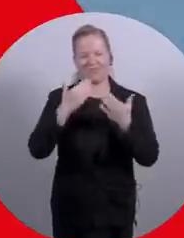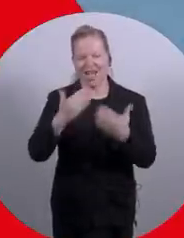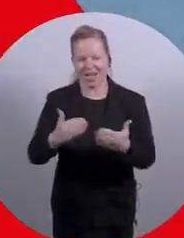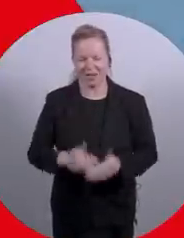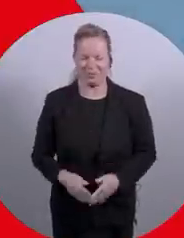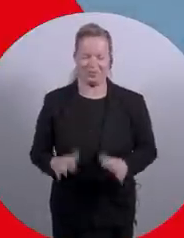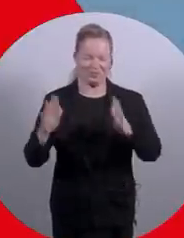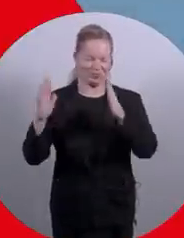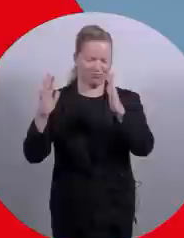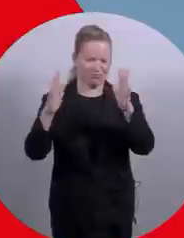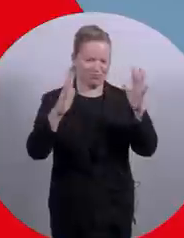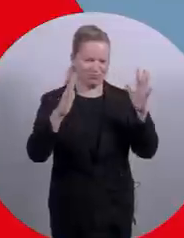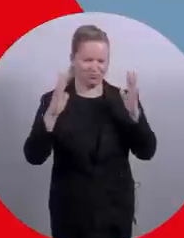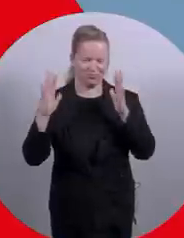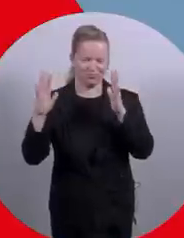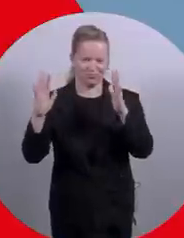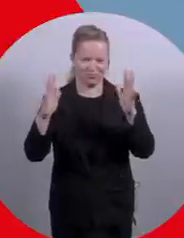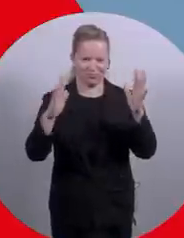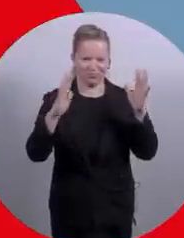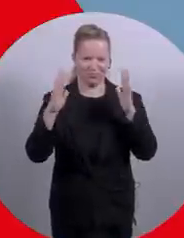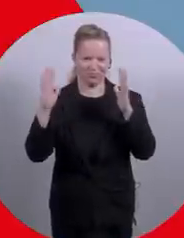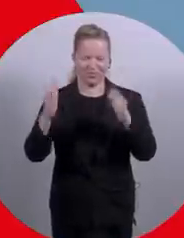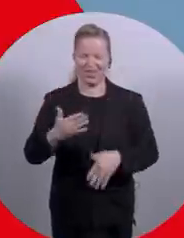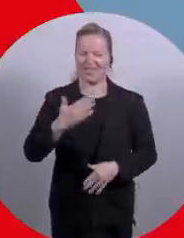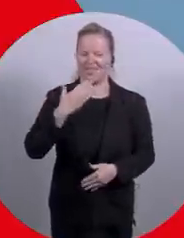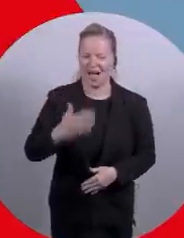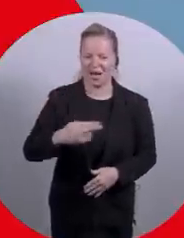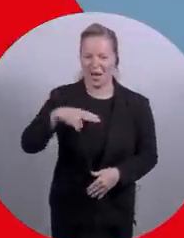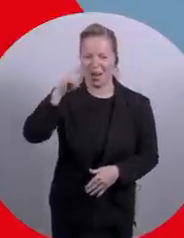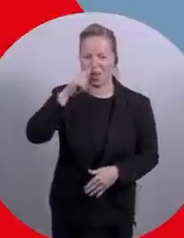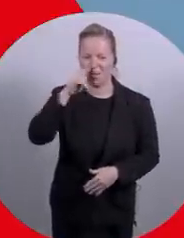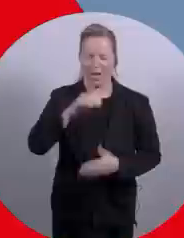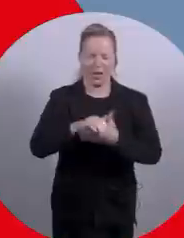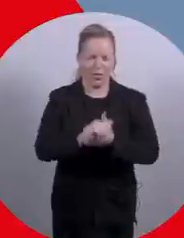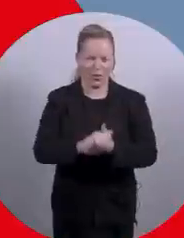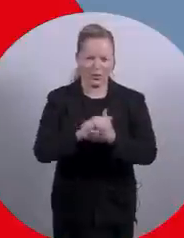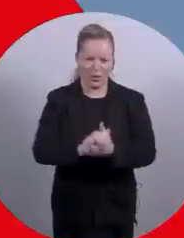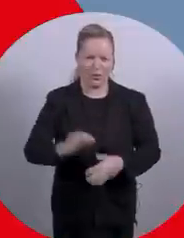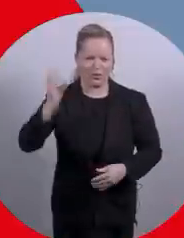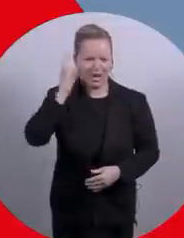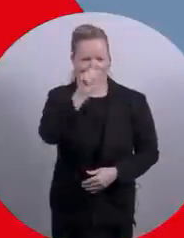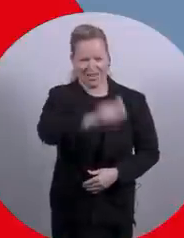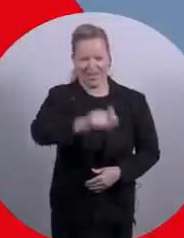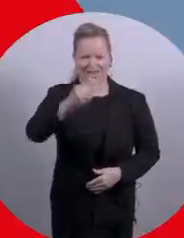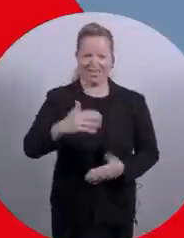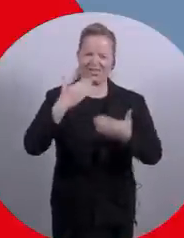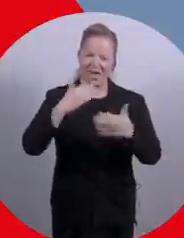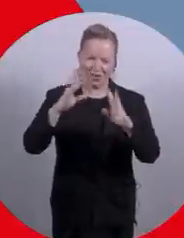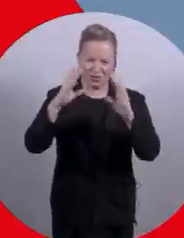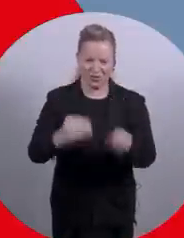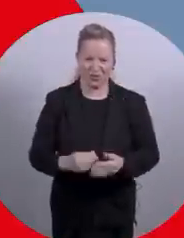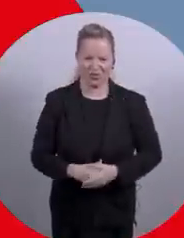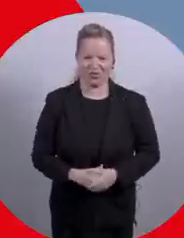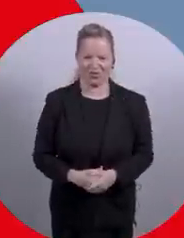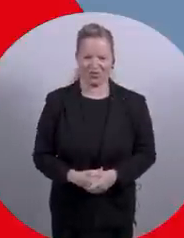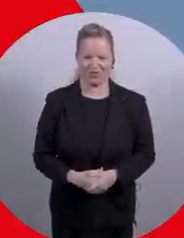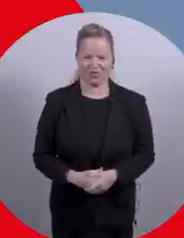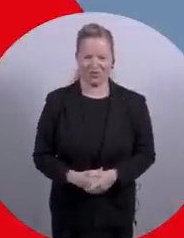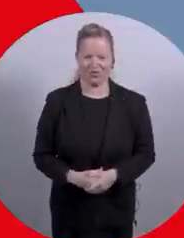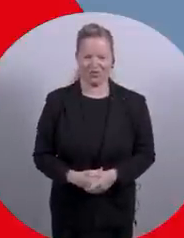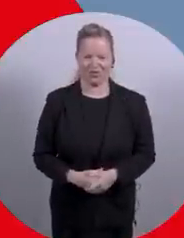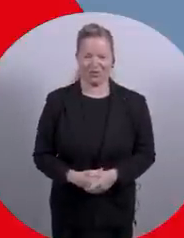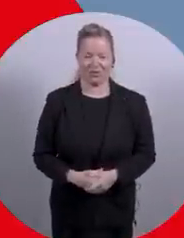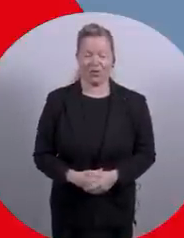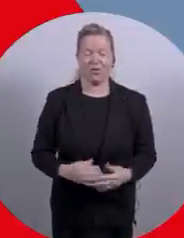danke liebe liebe Genossinnen und Genossen danke schön für mich ist es